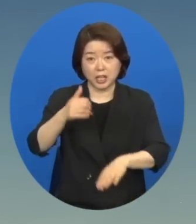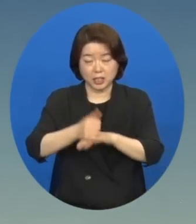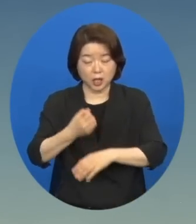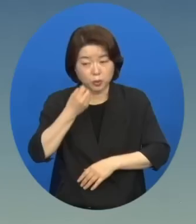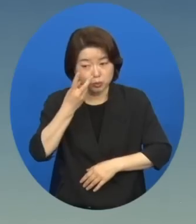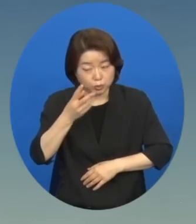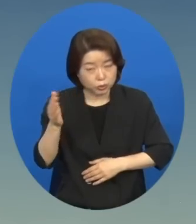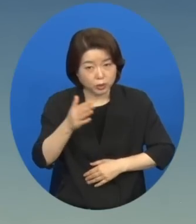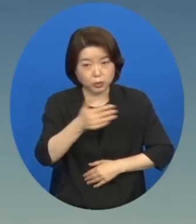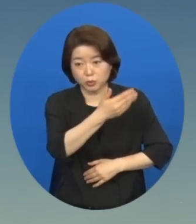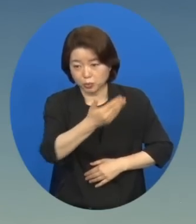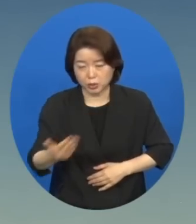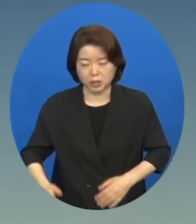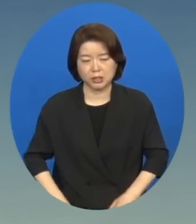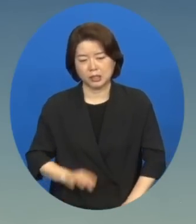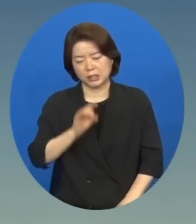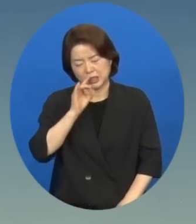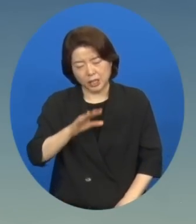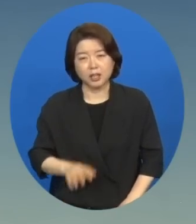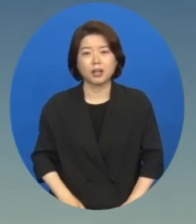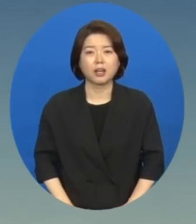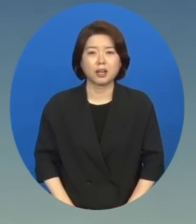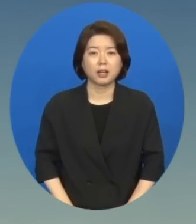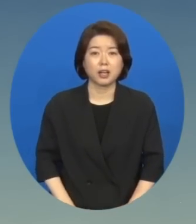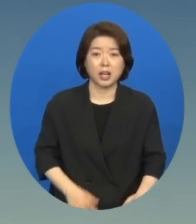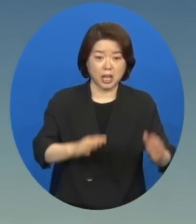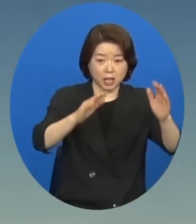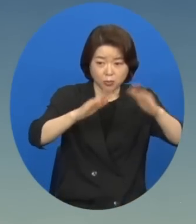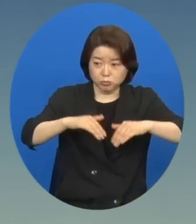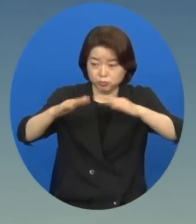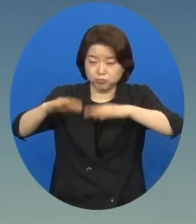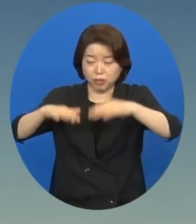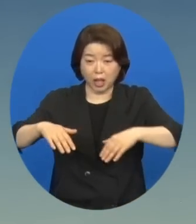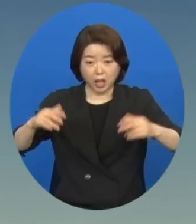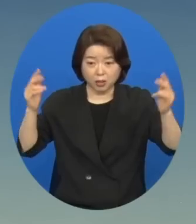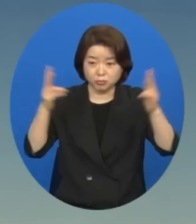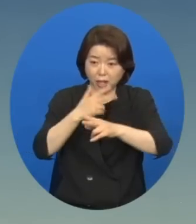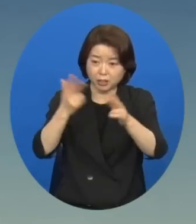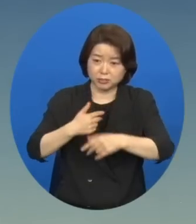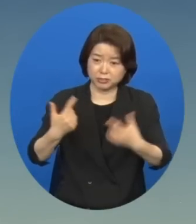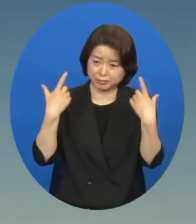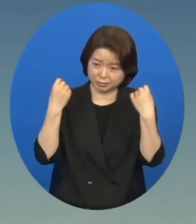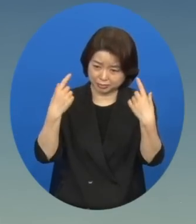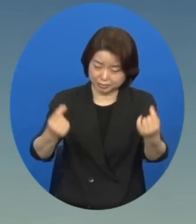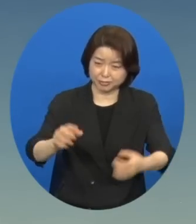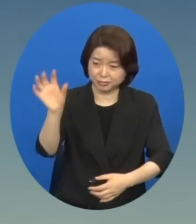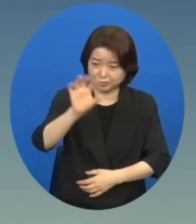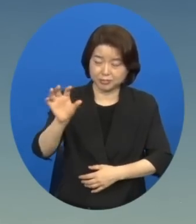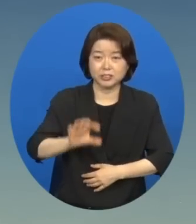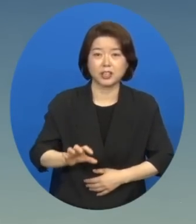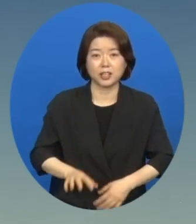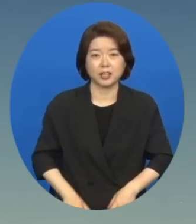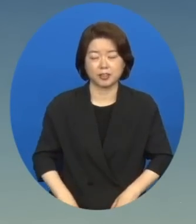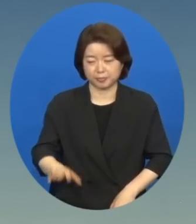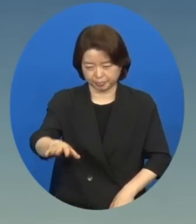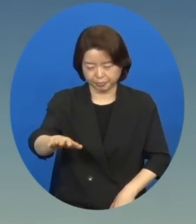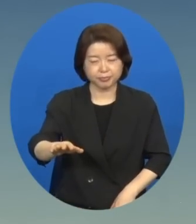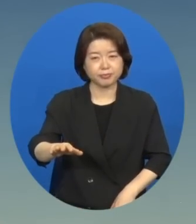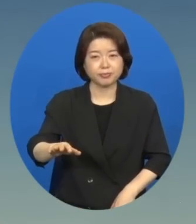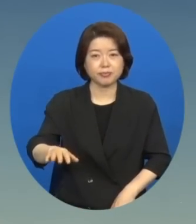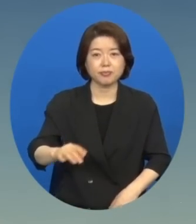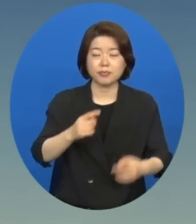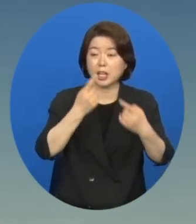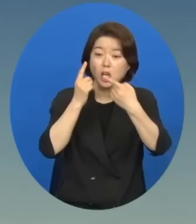정도 지나니까 안 되는 것 같더라고. 무너지는 게 매주 똑같아요. 그래서 나중에는 우리